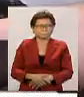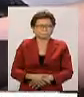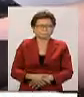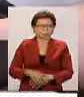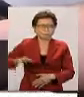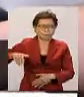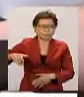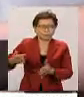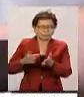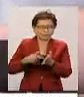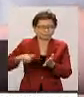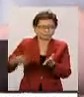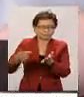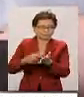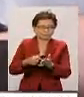kawasan? Belum lagi.